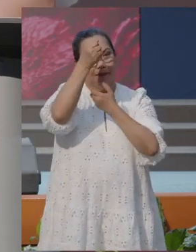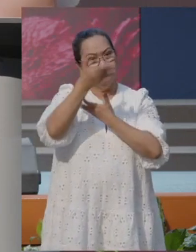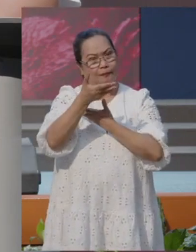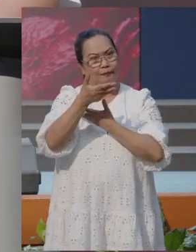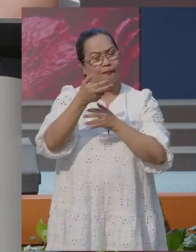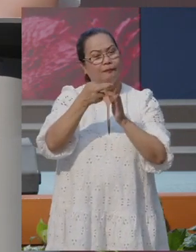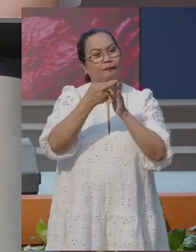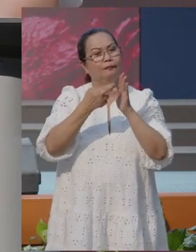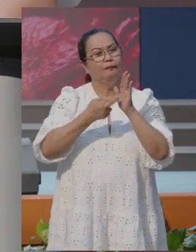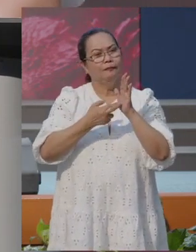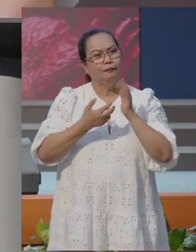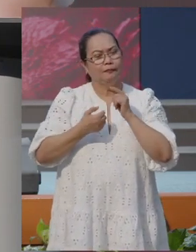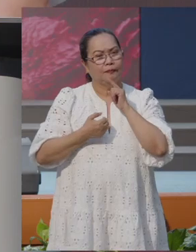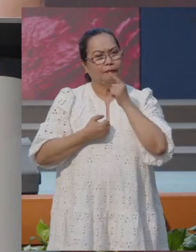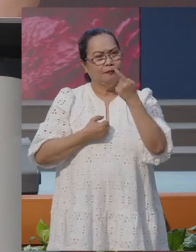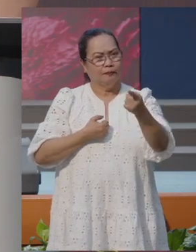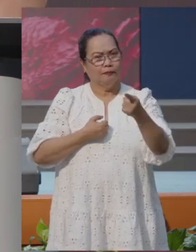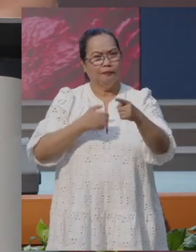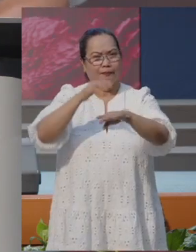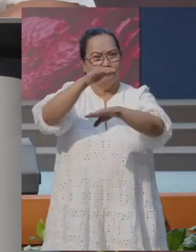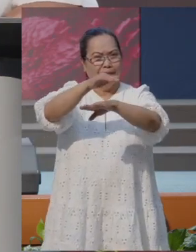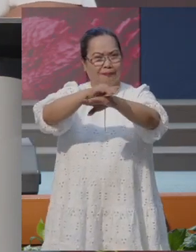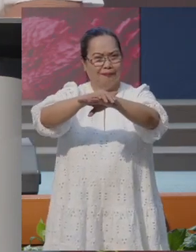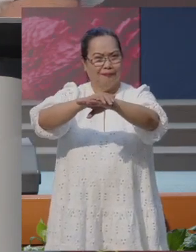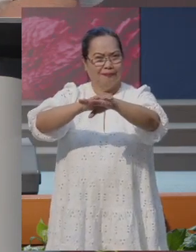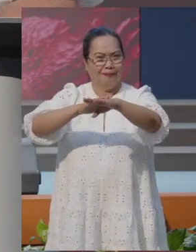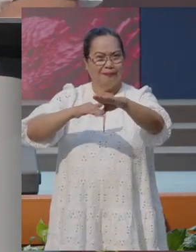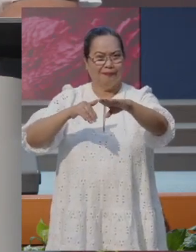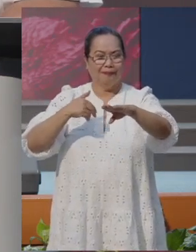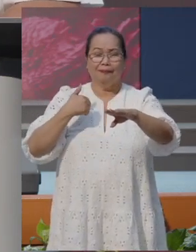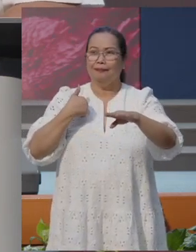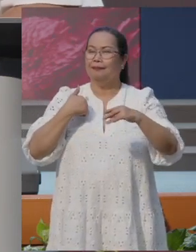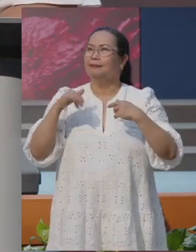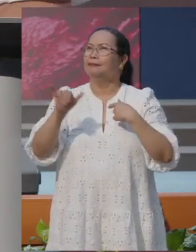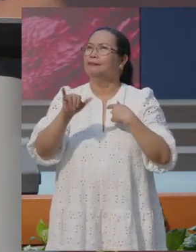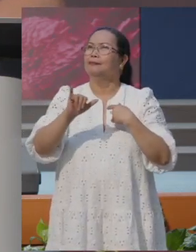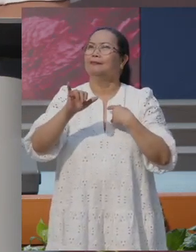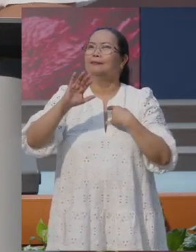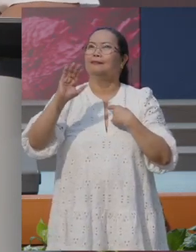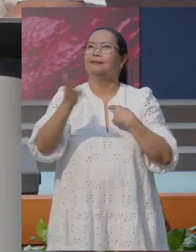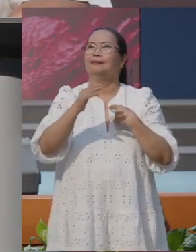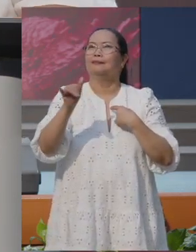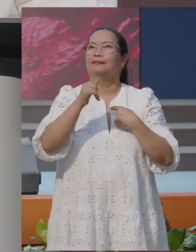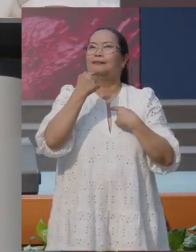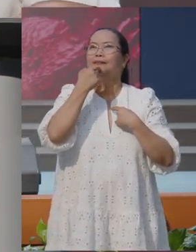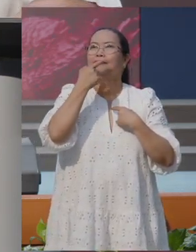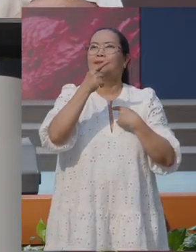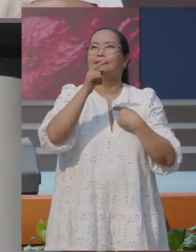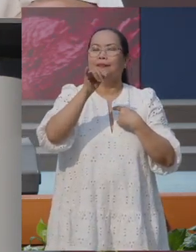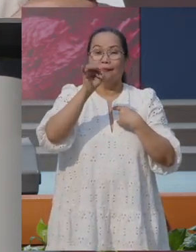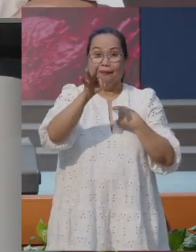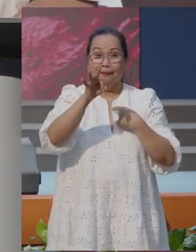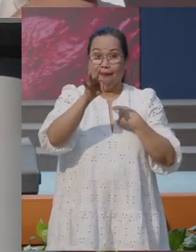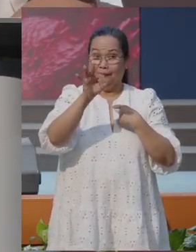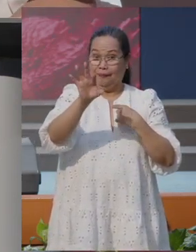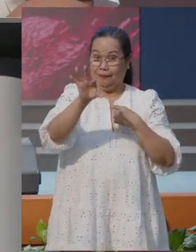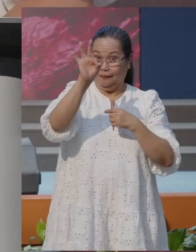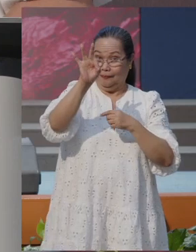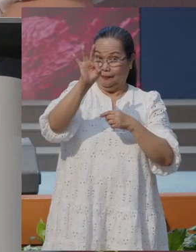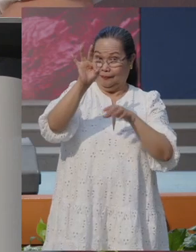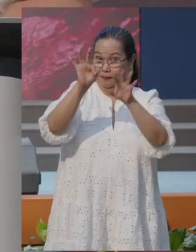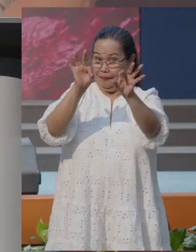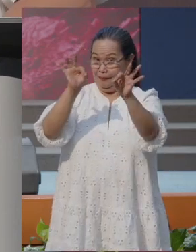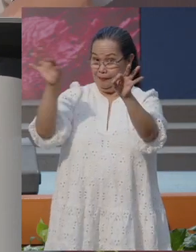ito. Sila yung mga tinawag niya para maligtas. Ephesians 1:4, even as He chose us